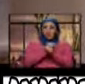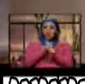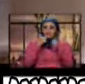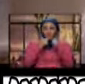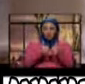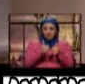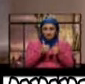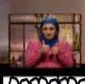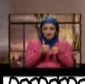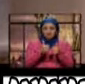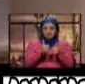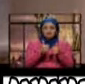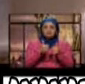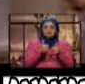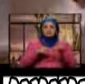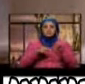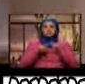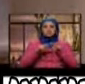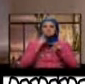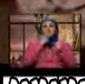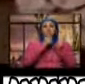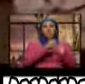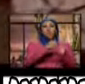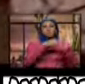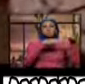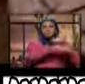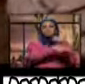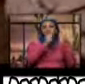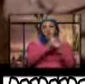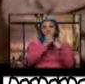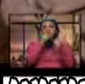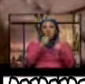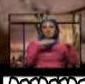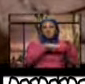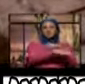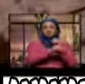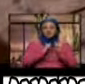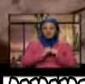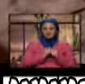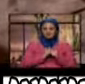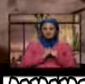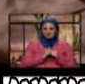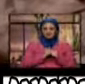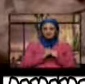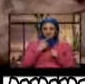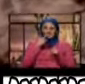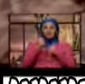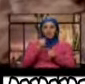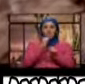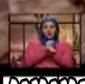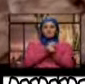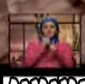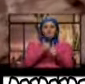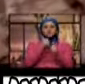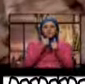يشيله، يعني يشيله يعني يخزنه له. ولكن فالعبد يبص قدامه يقول ما وجدش شيء، لما يجد